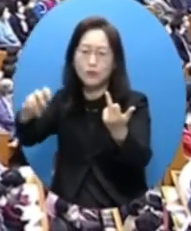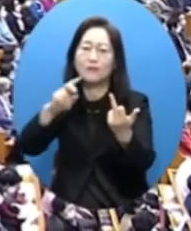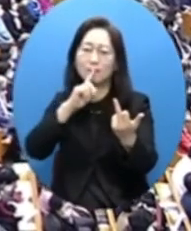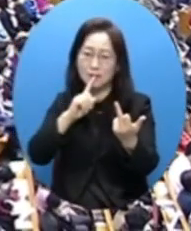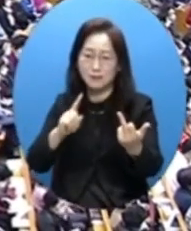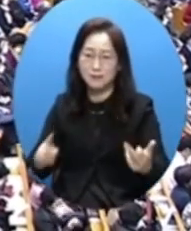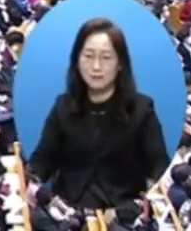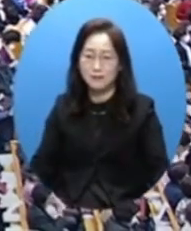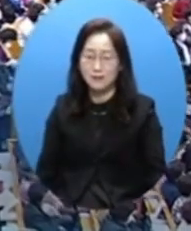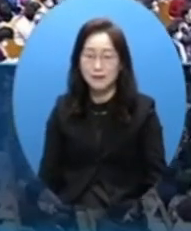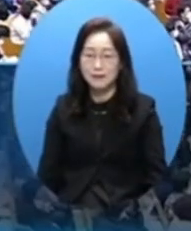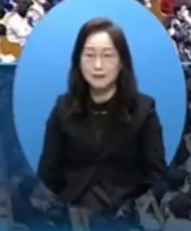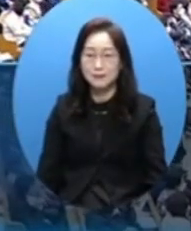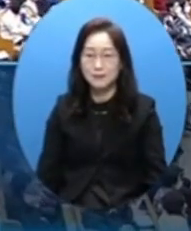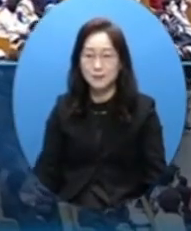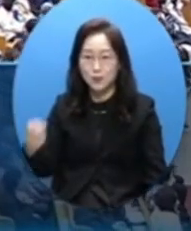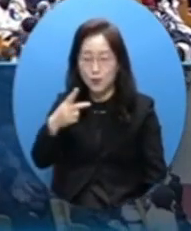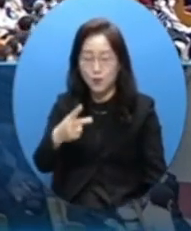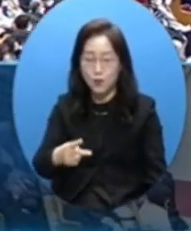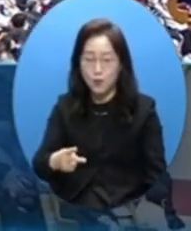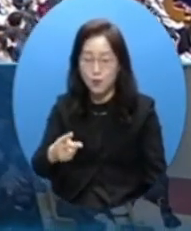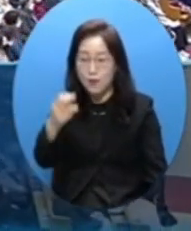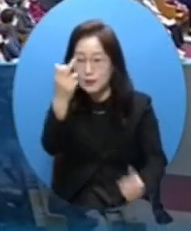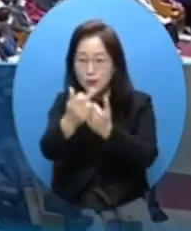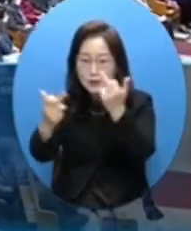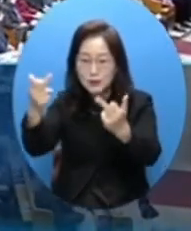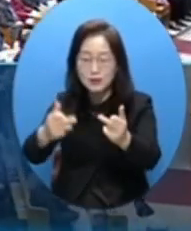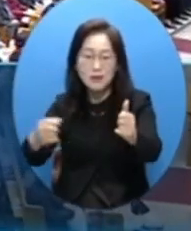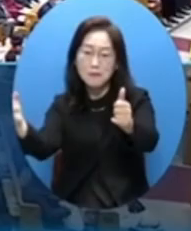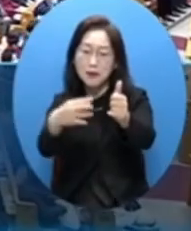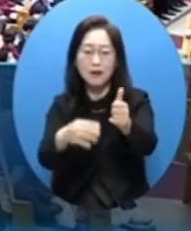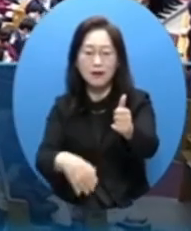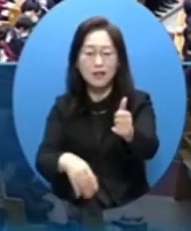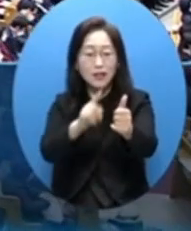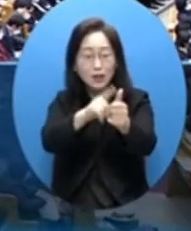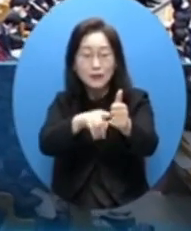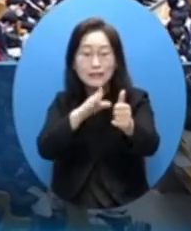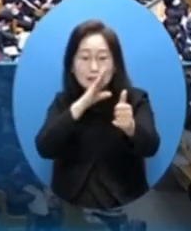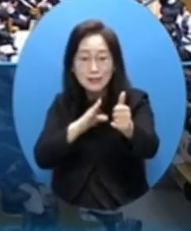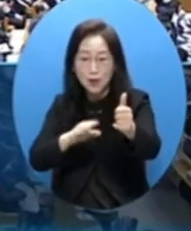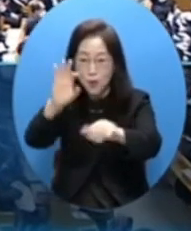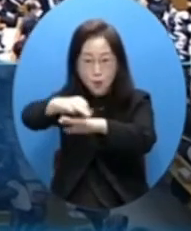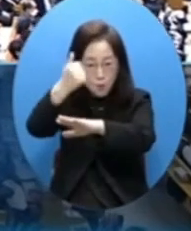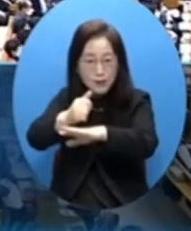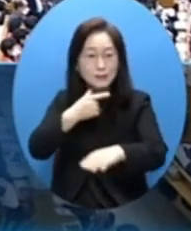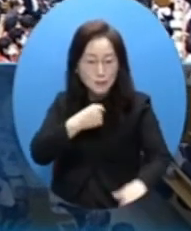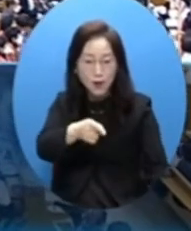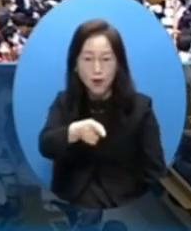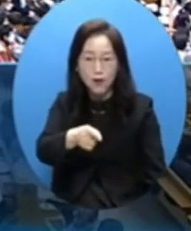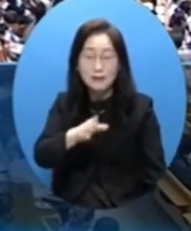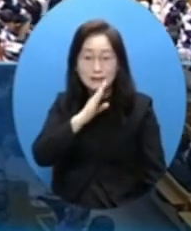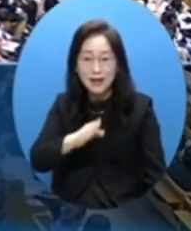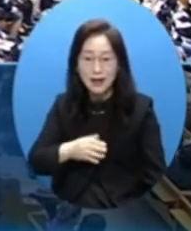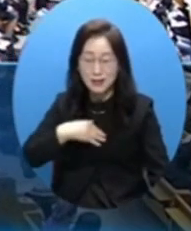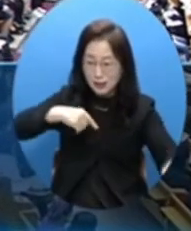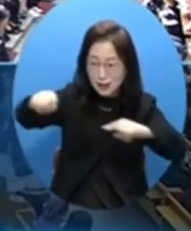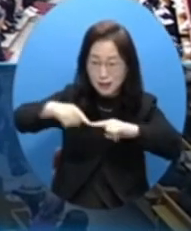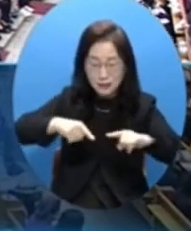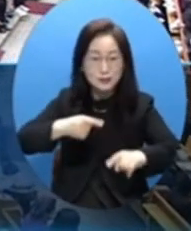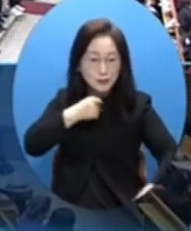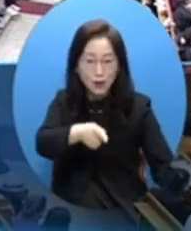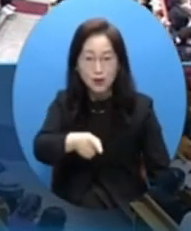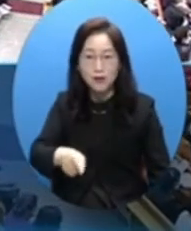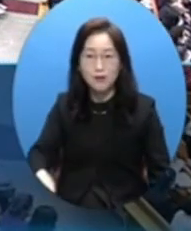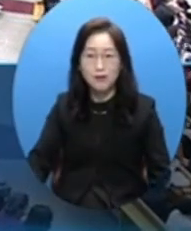말씀합니다 30장 8절입니다 그의 형들이 그에게 이르되 내가 참으로 우리의 왕이 되겠느냐 참으로 우리를 다스리게 했느냐